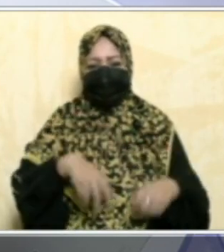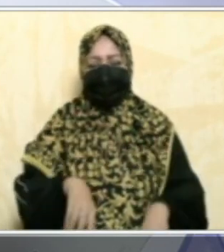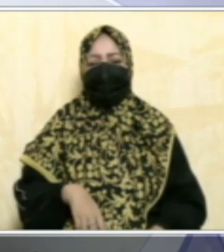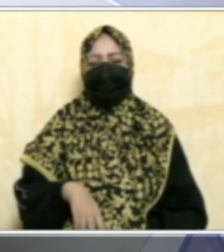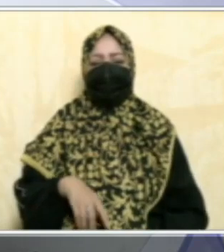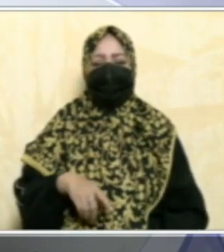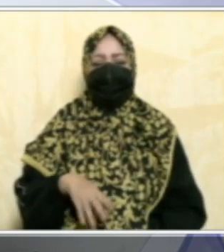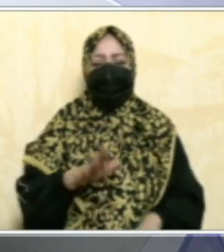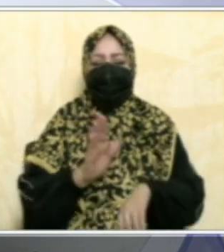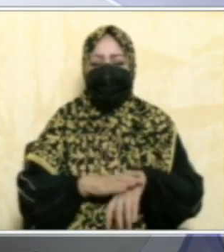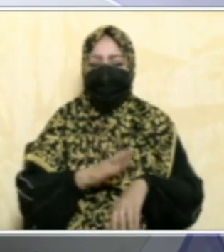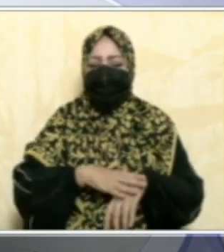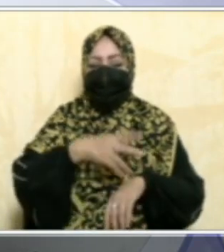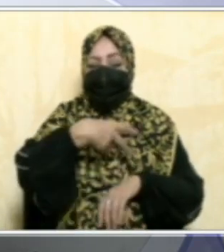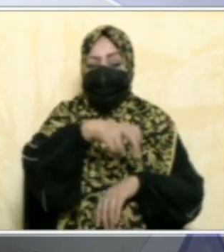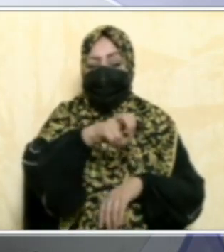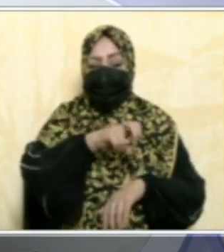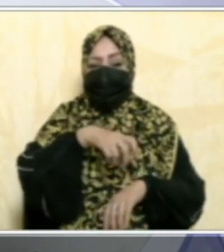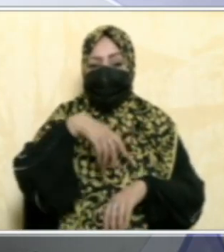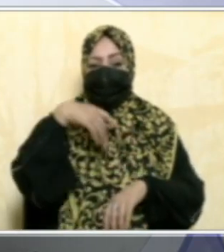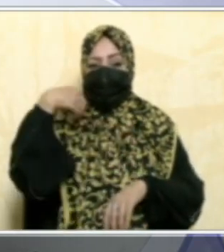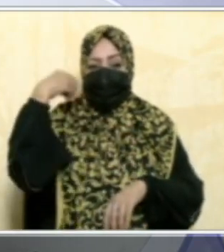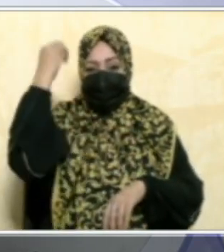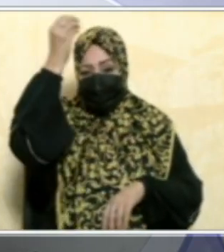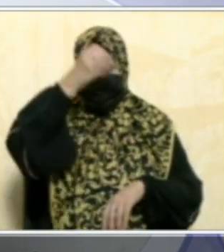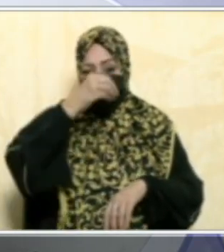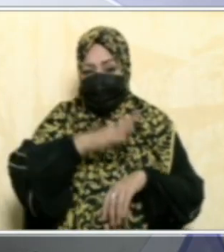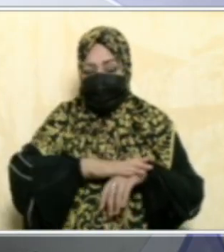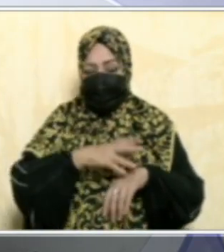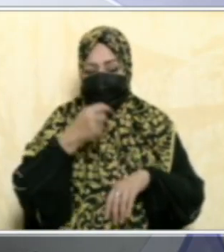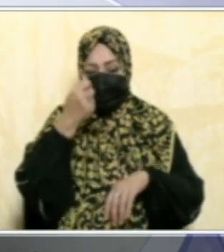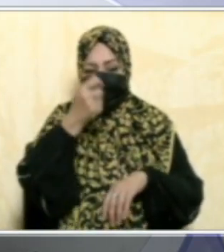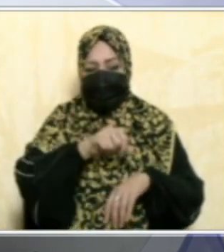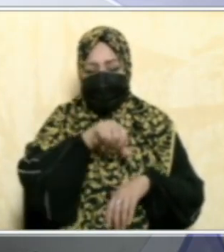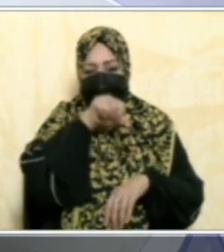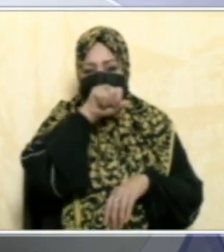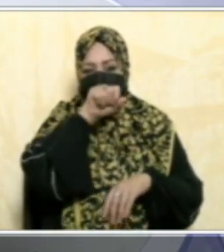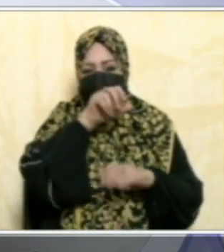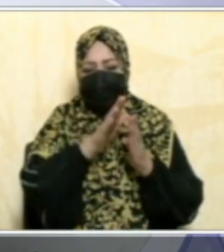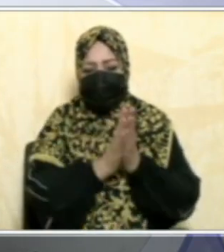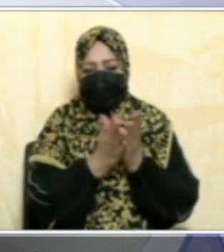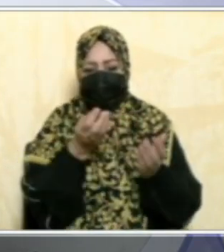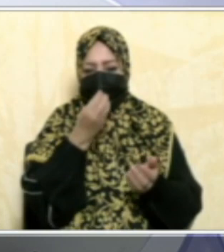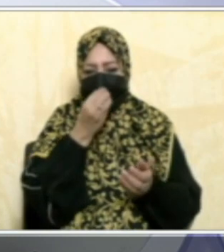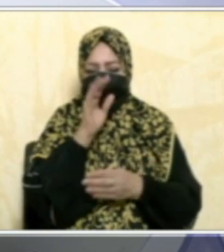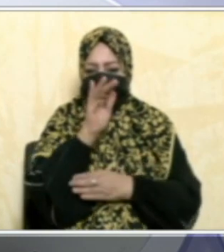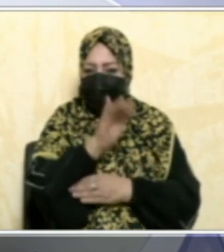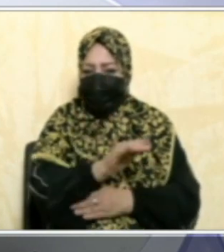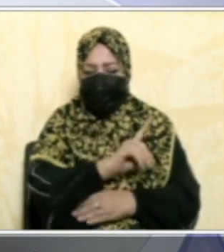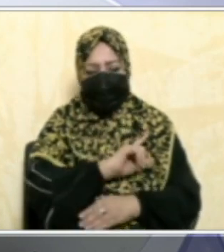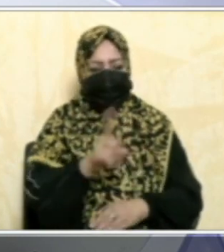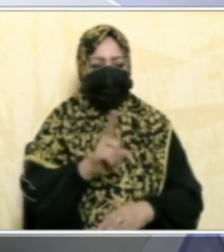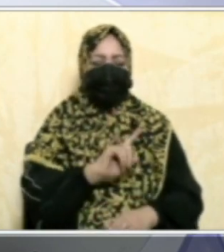هذا، مقابل القراءة أجرة أكل أو مال أو غيرها، فهذا لا ينبغي لأنه يعني